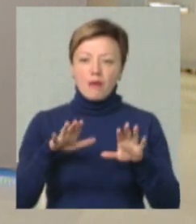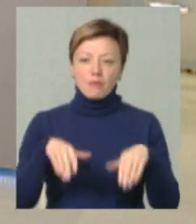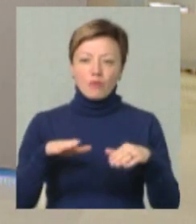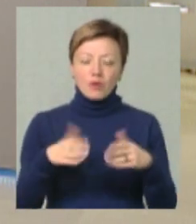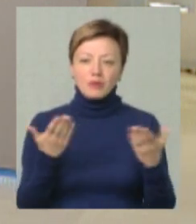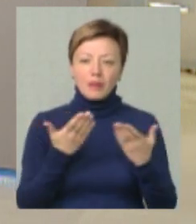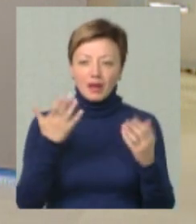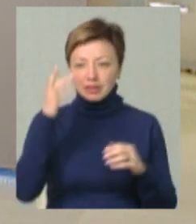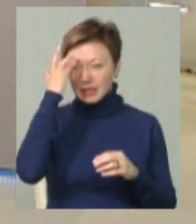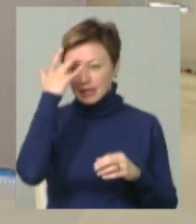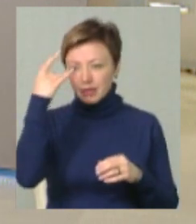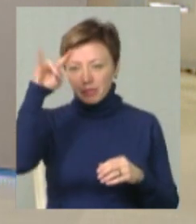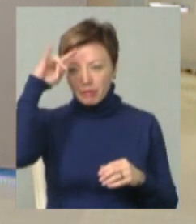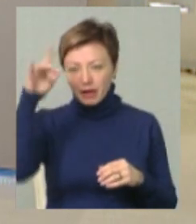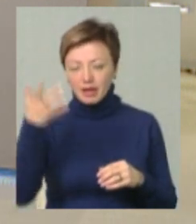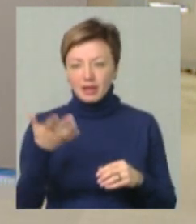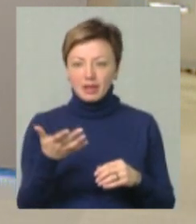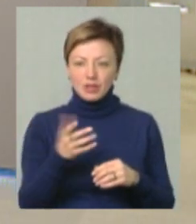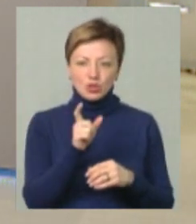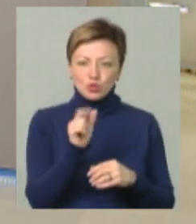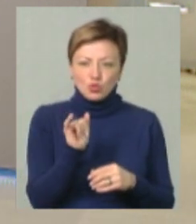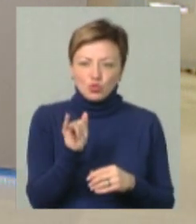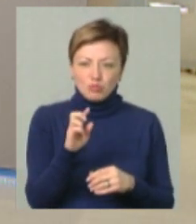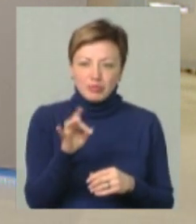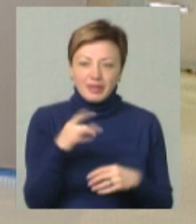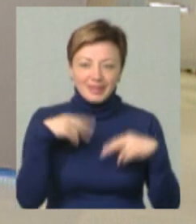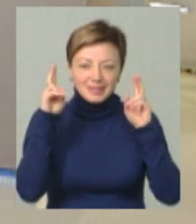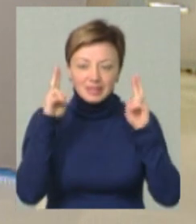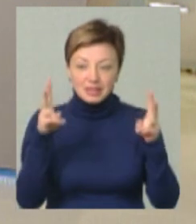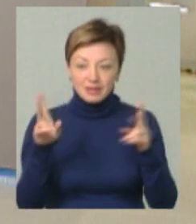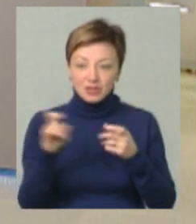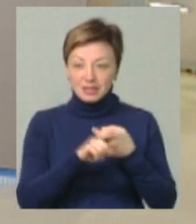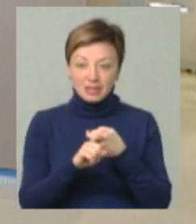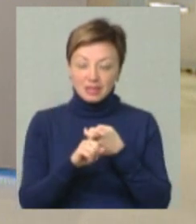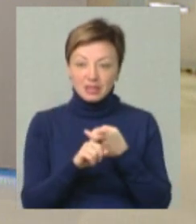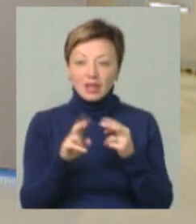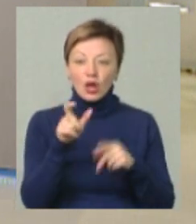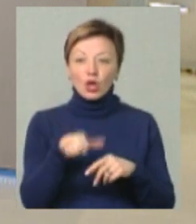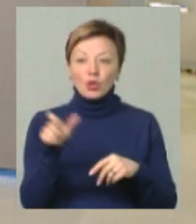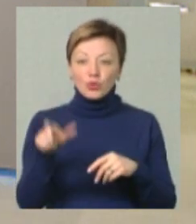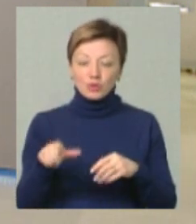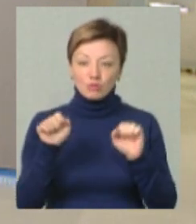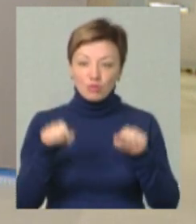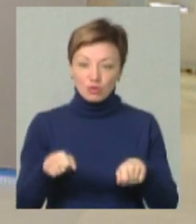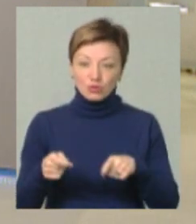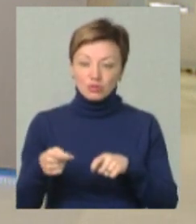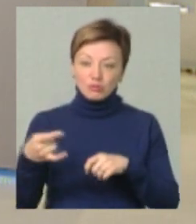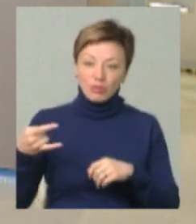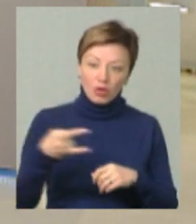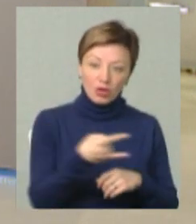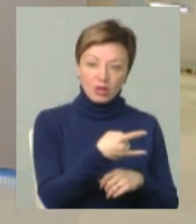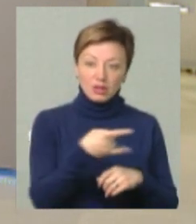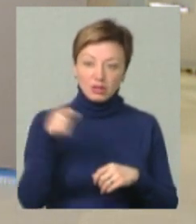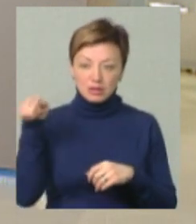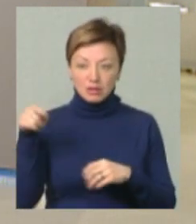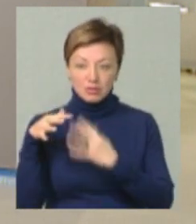якісь індійські бики чи зубру. Я навіть не можу сказати, бо все залежить як люди зможуть проїхати з